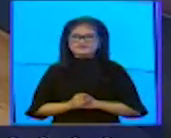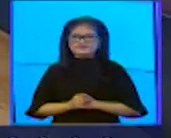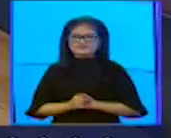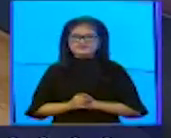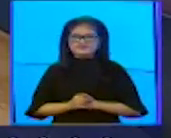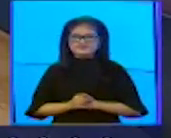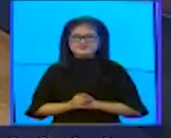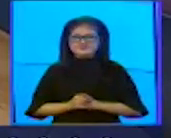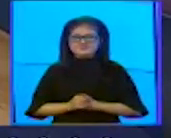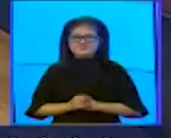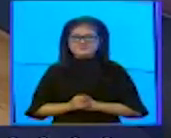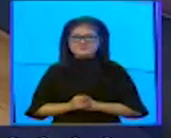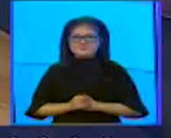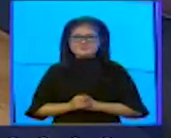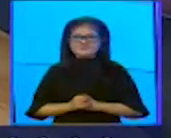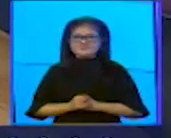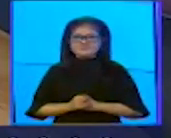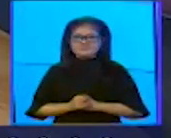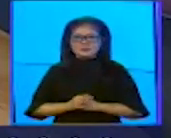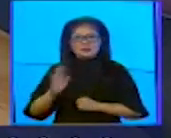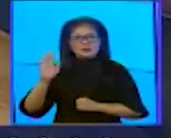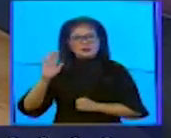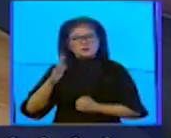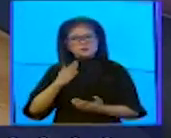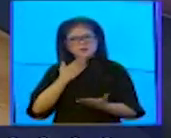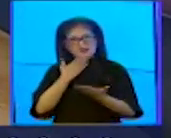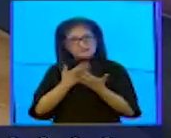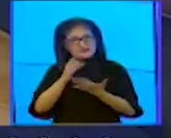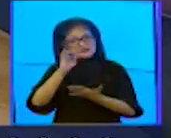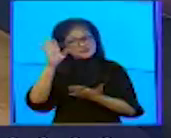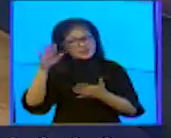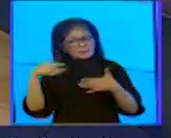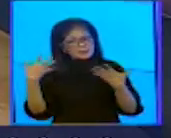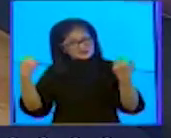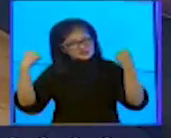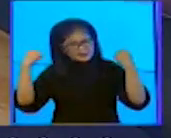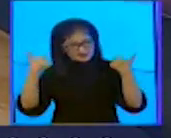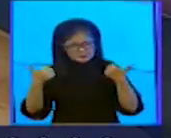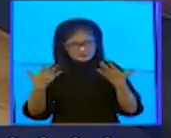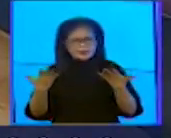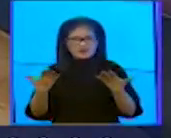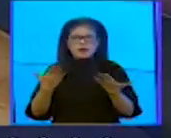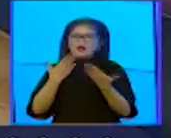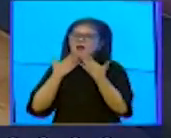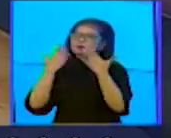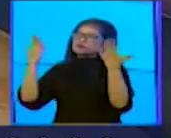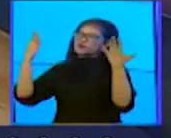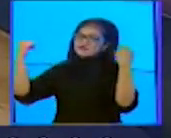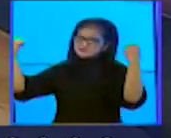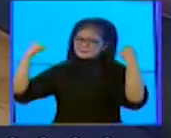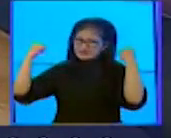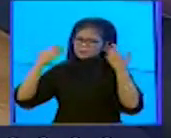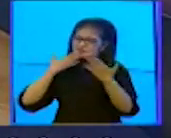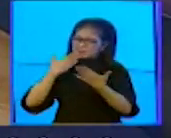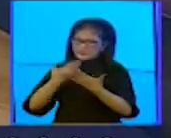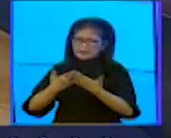Mbak Lydia. Apa kabar, Pak? Sehat, Pak Kiai? Alhamdulillah, sehat, baik. Alhamdulillah. Pak Kiai Junaidi, bisa dijelaskan ya Pak, apa saja